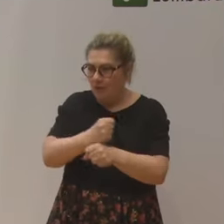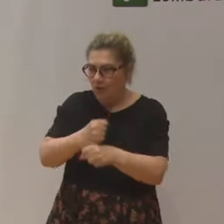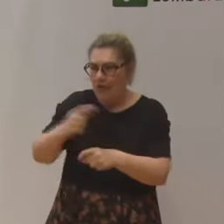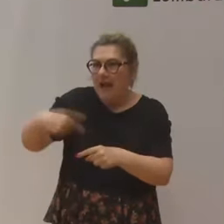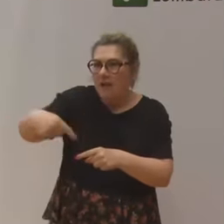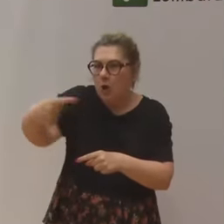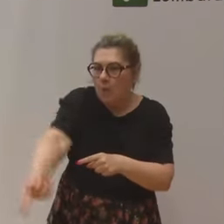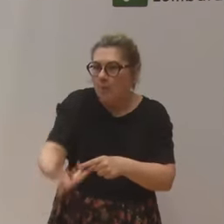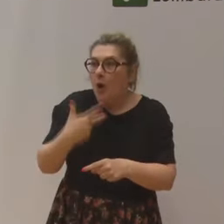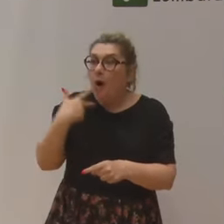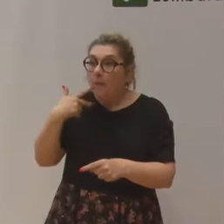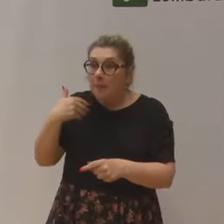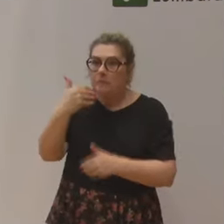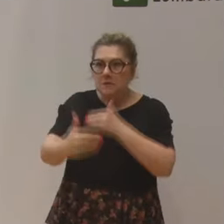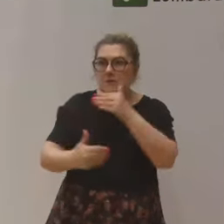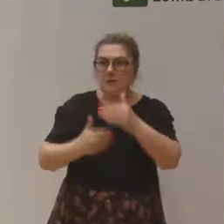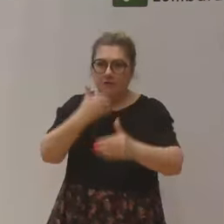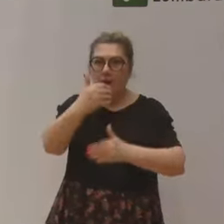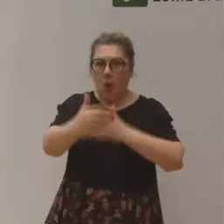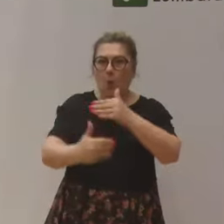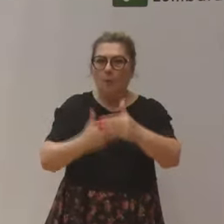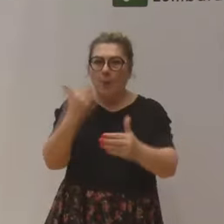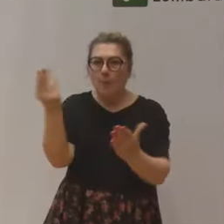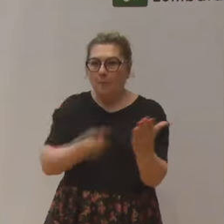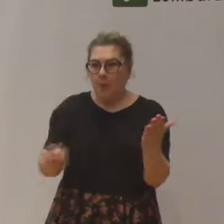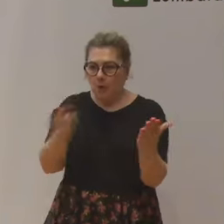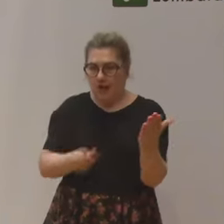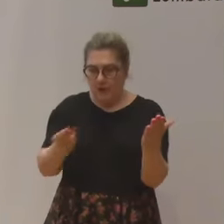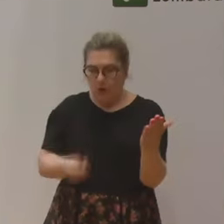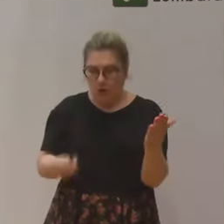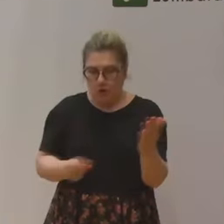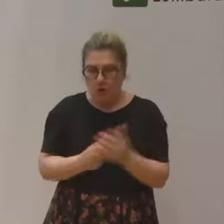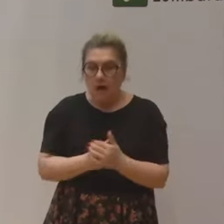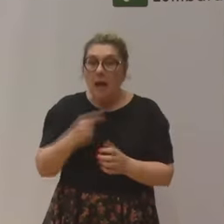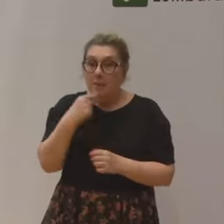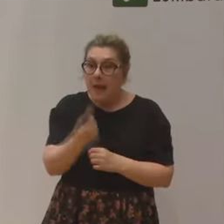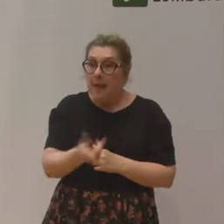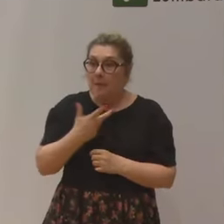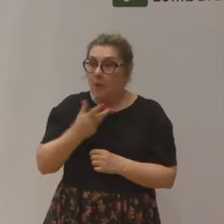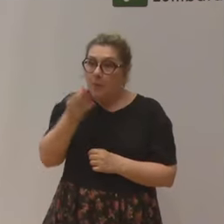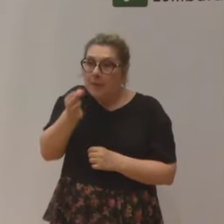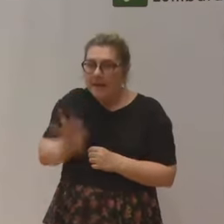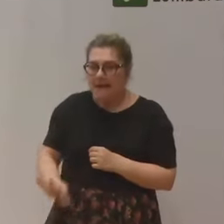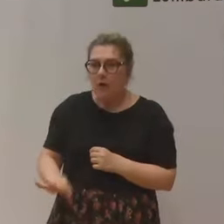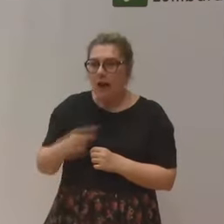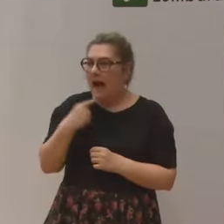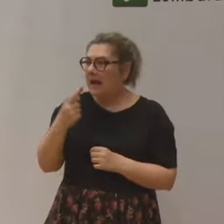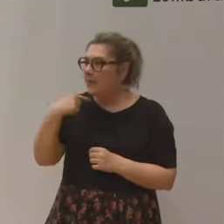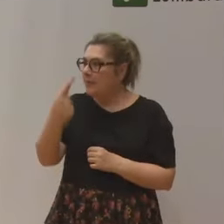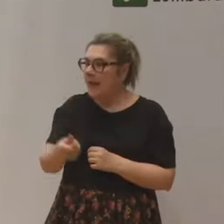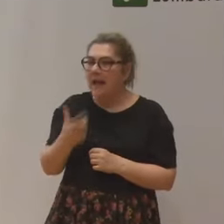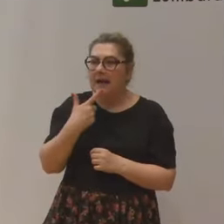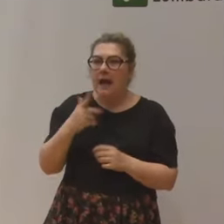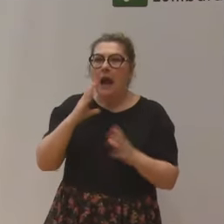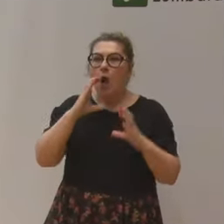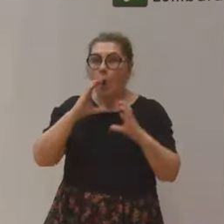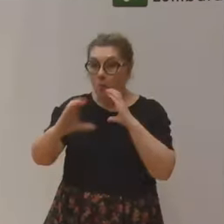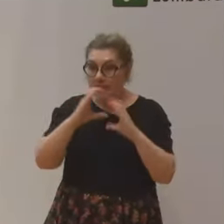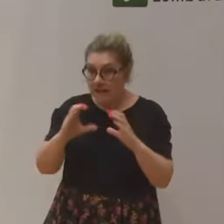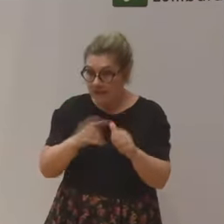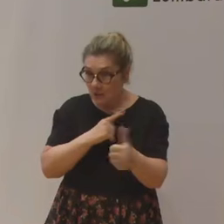successivi di sviluppo appunto di questo progetto, insomma, che riguarda in modo particolare il discorso della